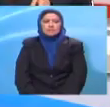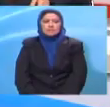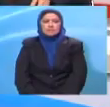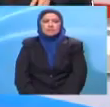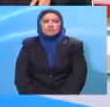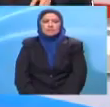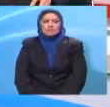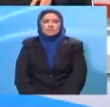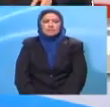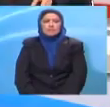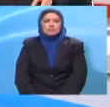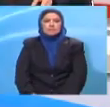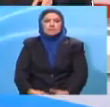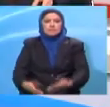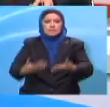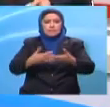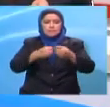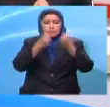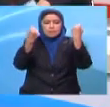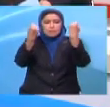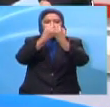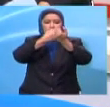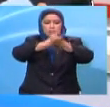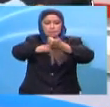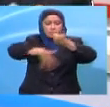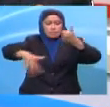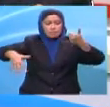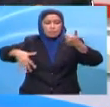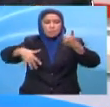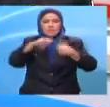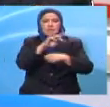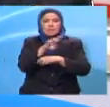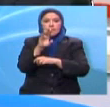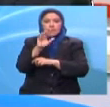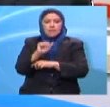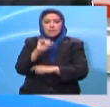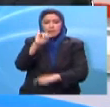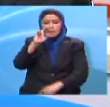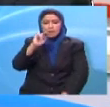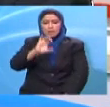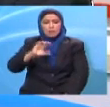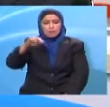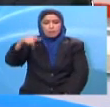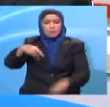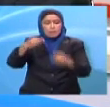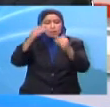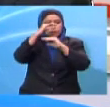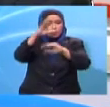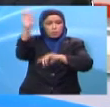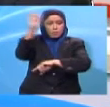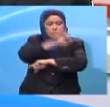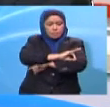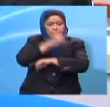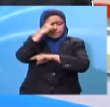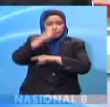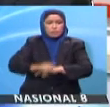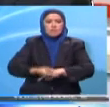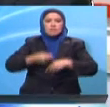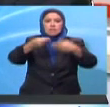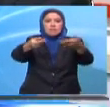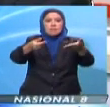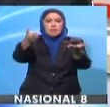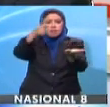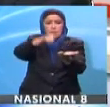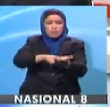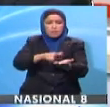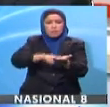bertanggungjawab anak Syarikat marah Mara incorporated sendiran berhad diberi tempoh 7 hari untuk menyerahkan laporan secara bertulis mengenai